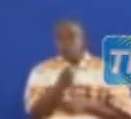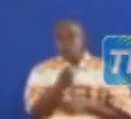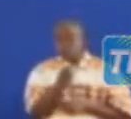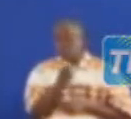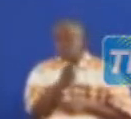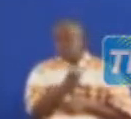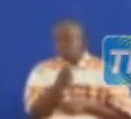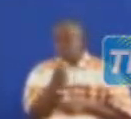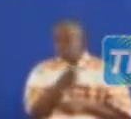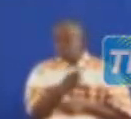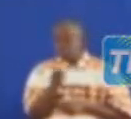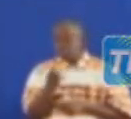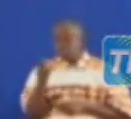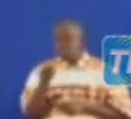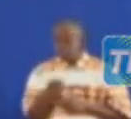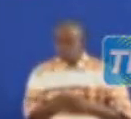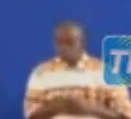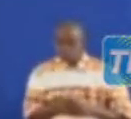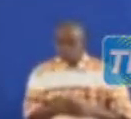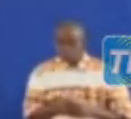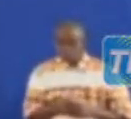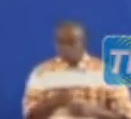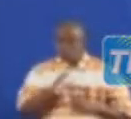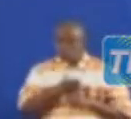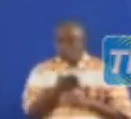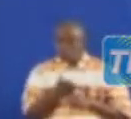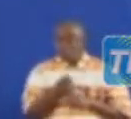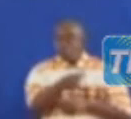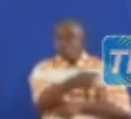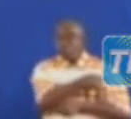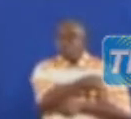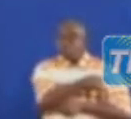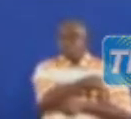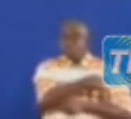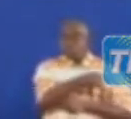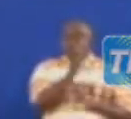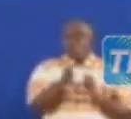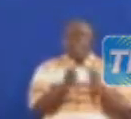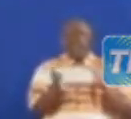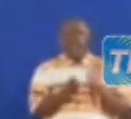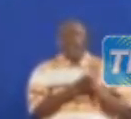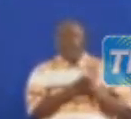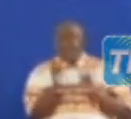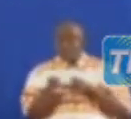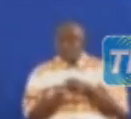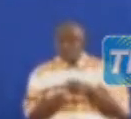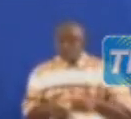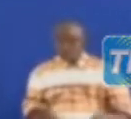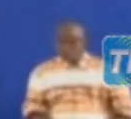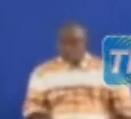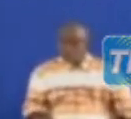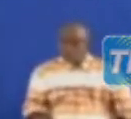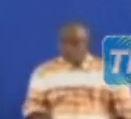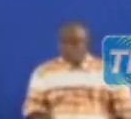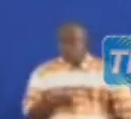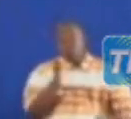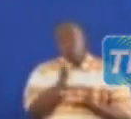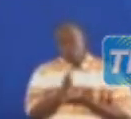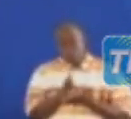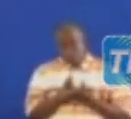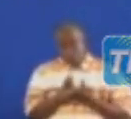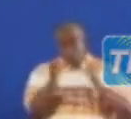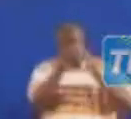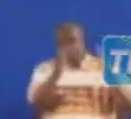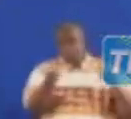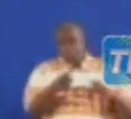wa 2021-2022. Ukarabati wa hospitali kongwe 19 za halmashauri. Ukamilishaji wa